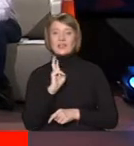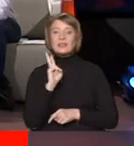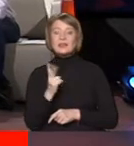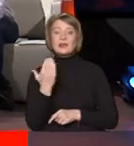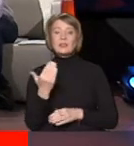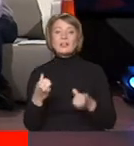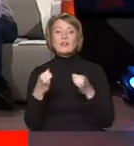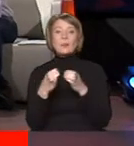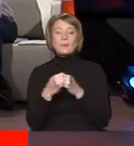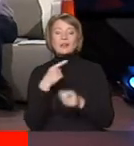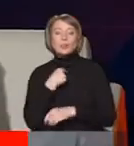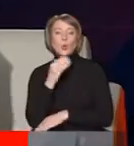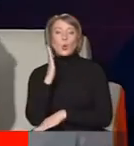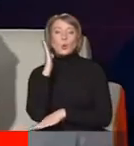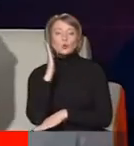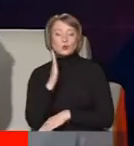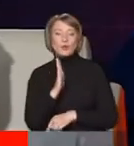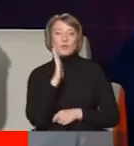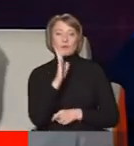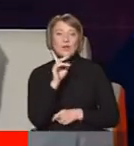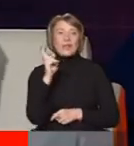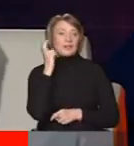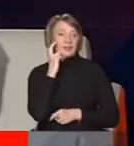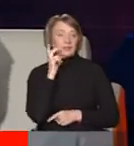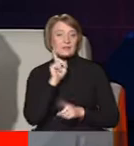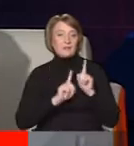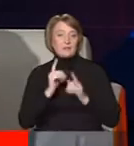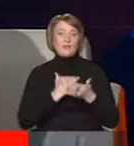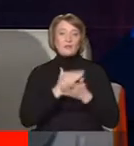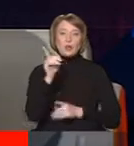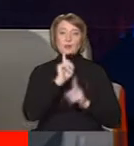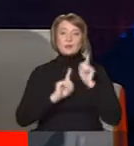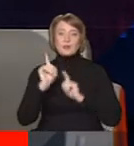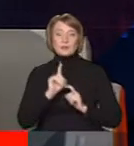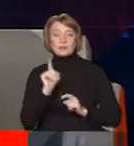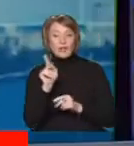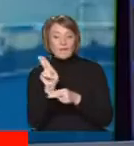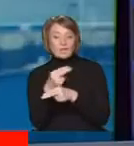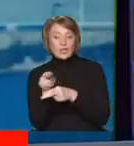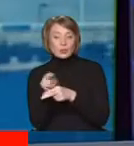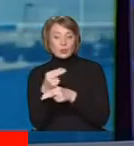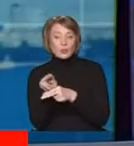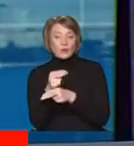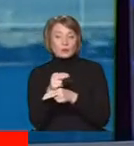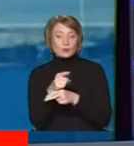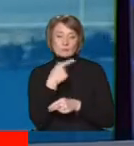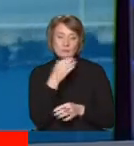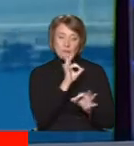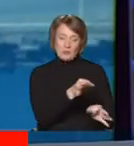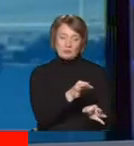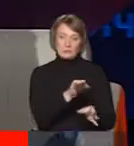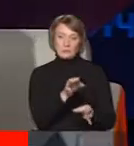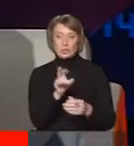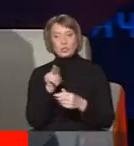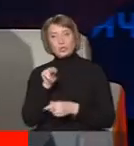партія голосує у Київській міській раді, голосує у Верховній Раді. І таким чином відфільтрувати, чи людина каже правду чи неправду. Тому що коли,